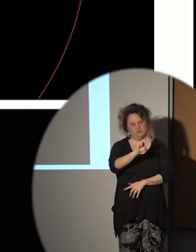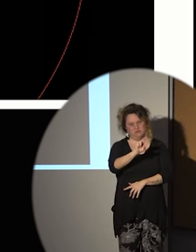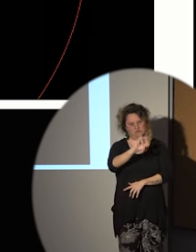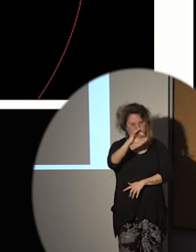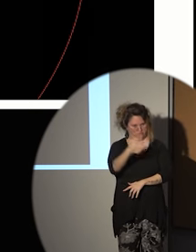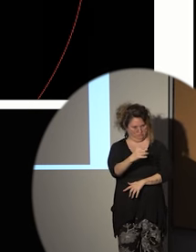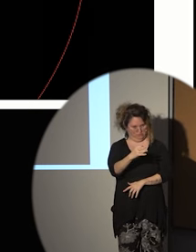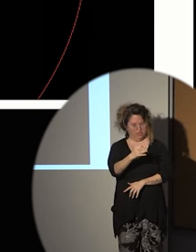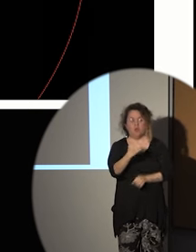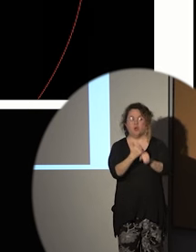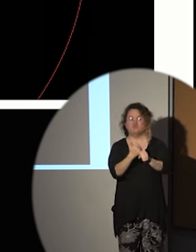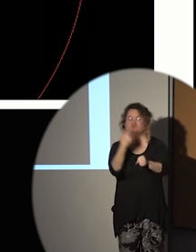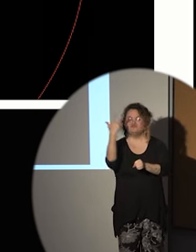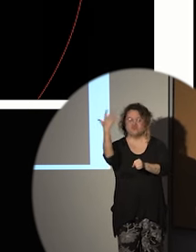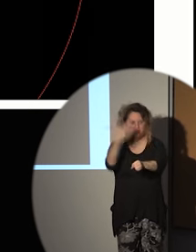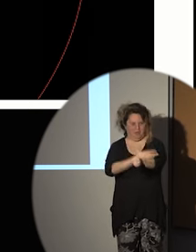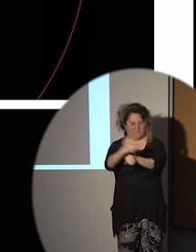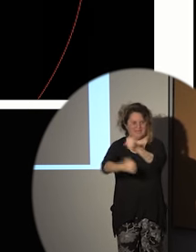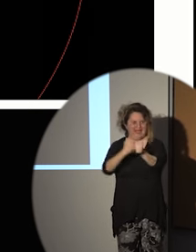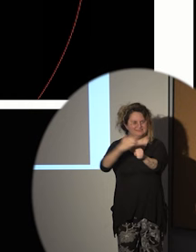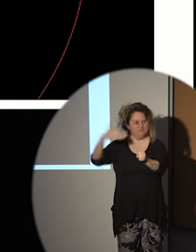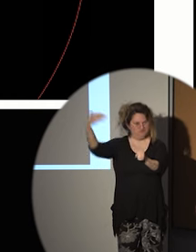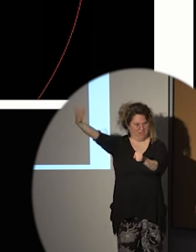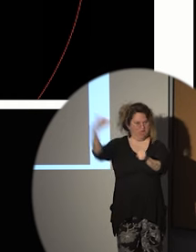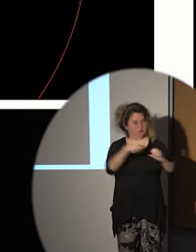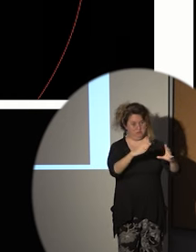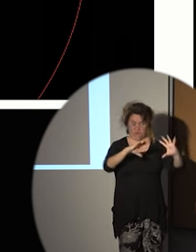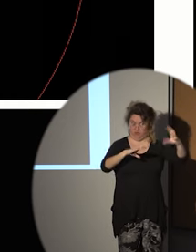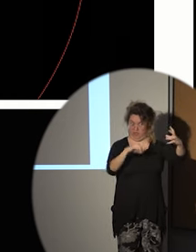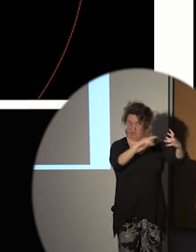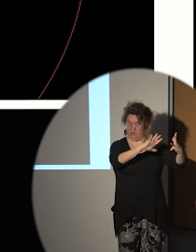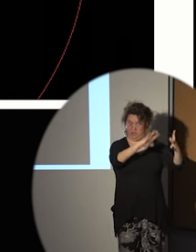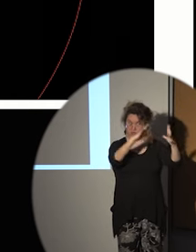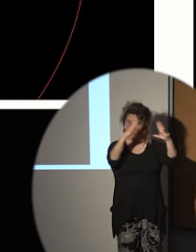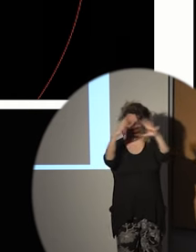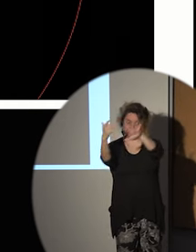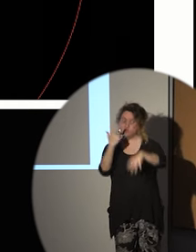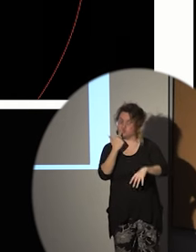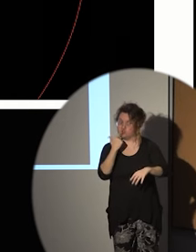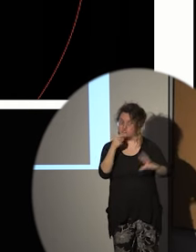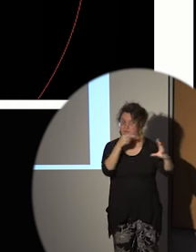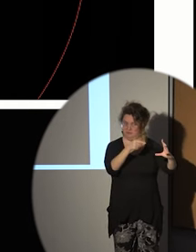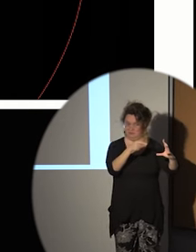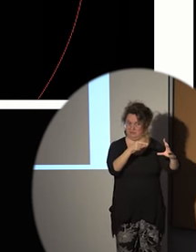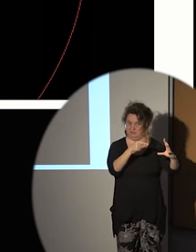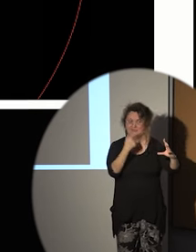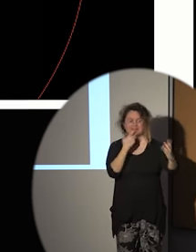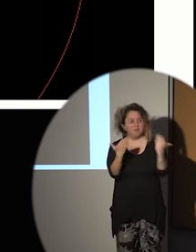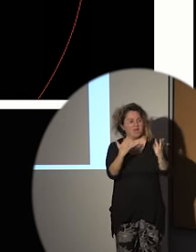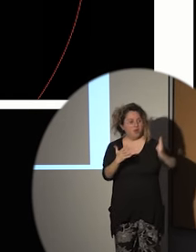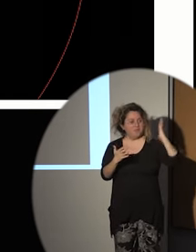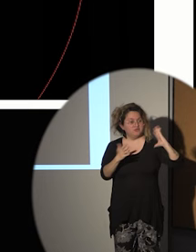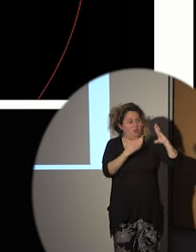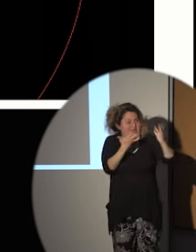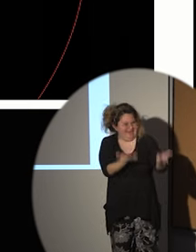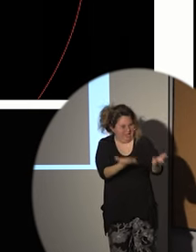d'années. Mais en 3,5 milliards d'années, elle émet plus de lumière qu'aujourd'hui. Donc regardez un petit